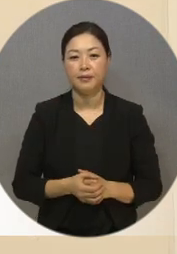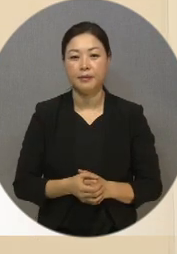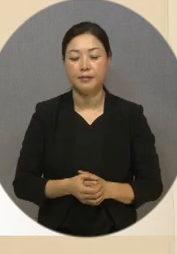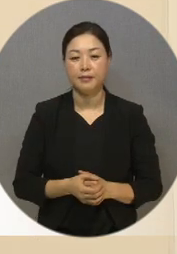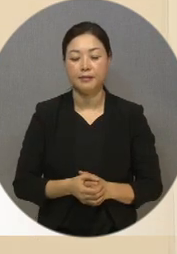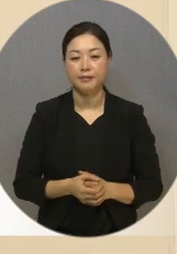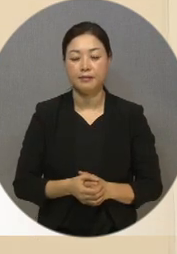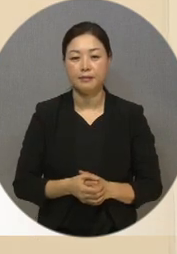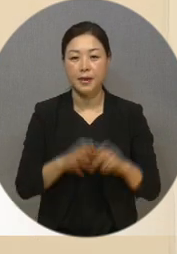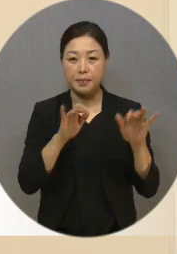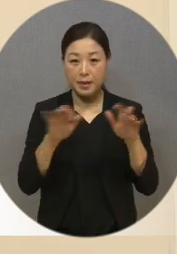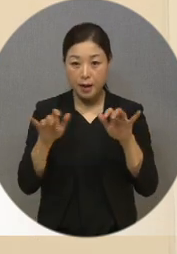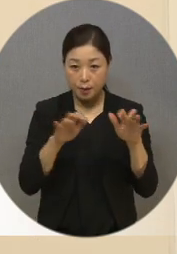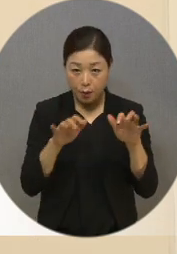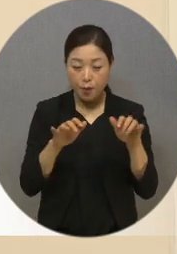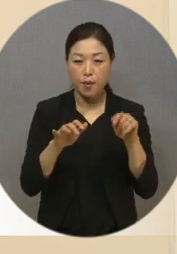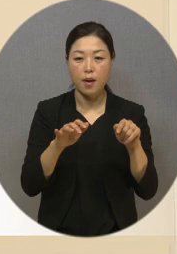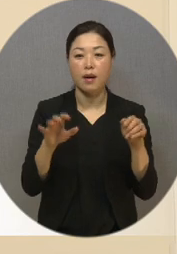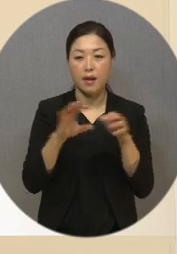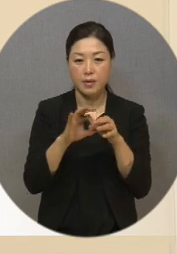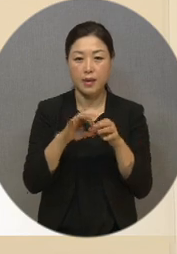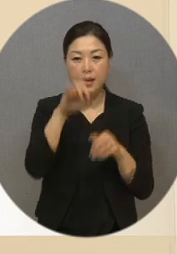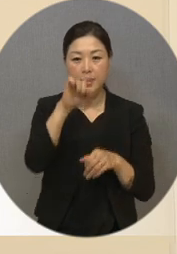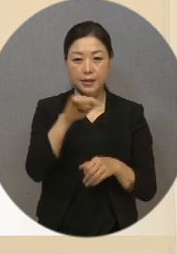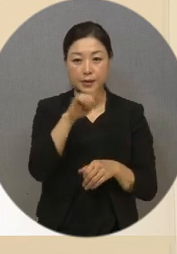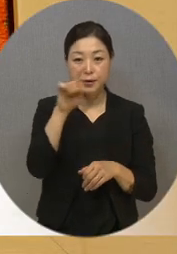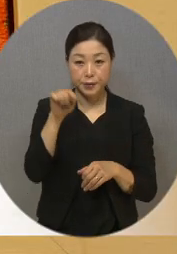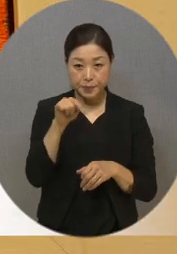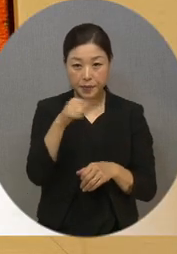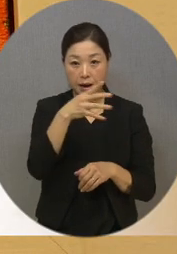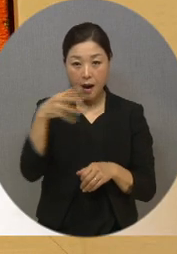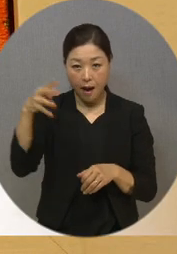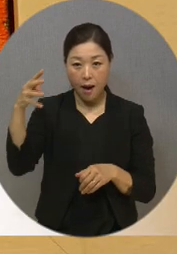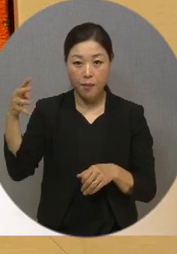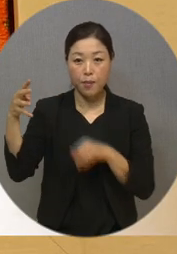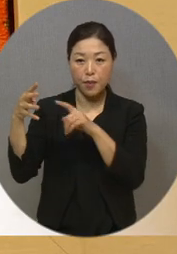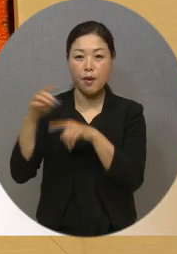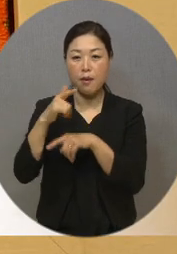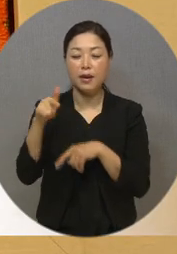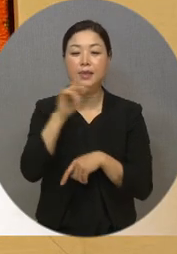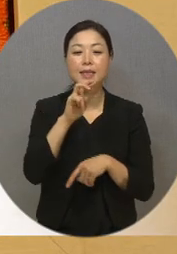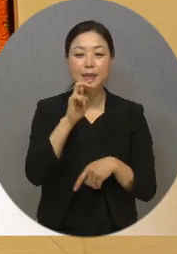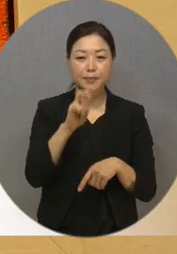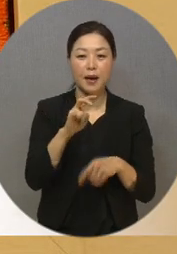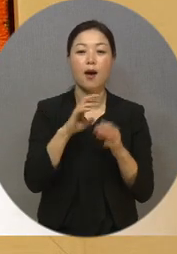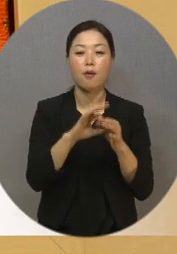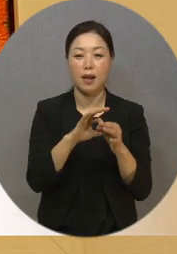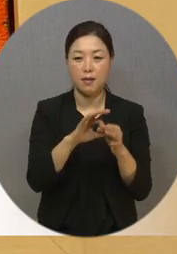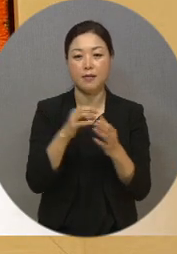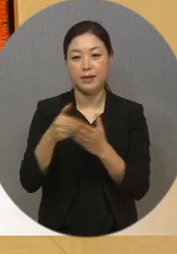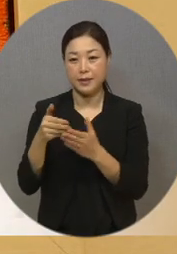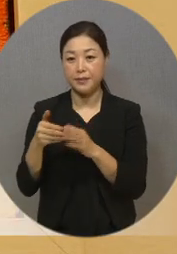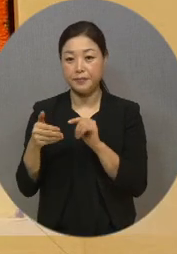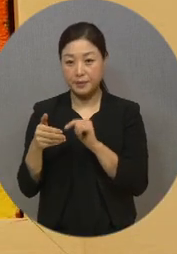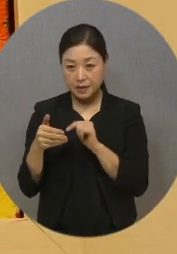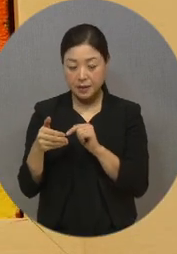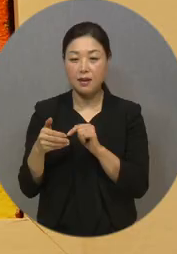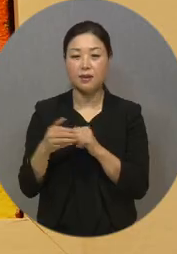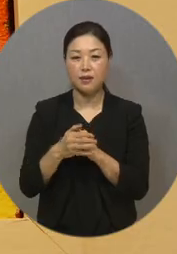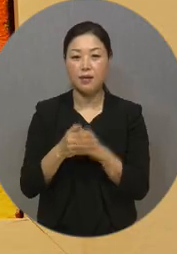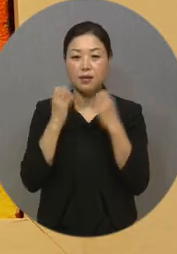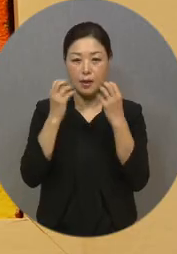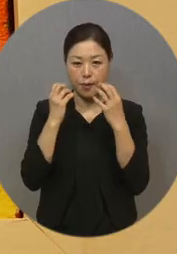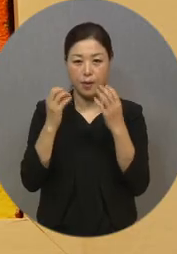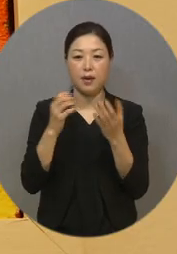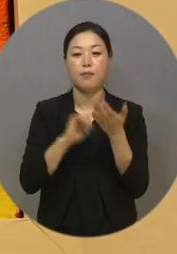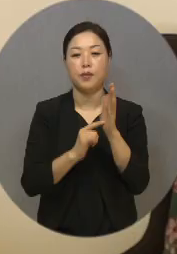피아노를 기본으로 한 현악기, 음표, 악보 등 모든 음악적인 요소는 작가의 작업 재료로